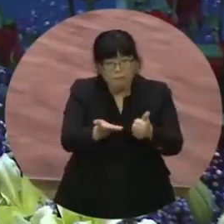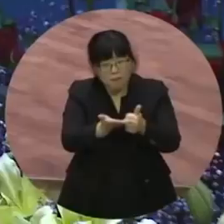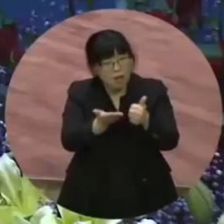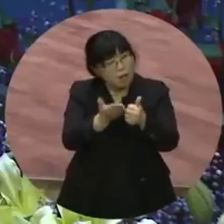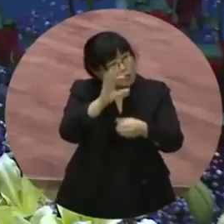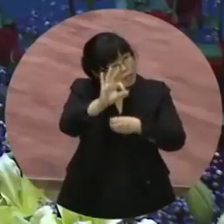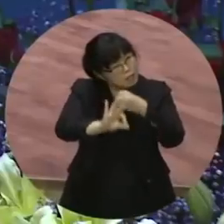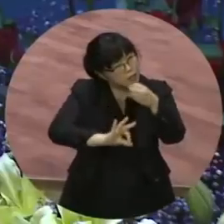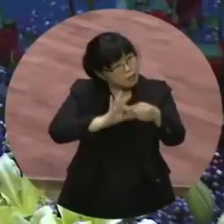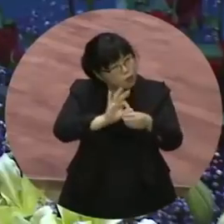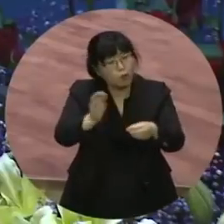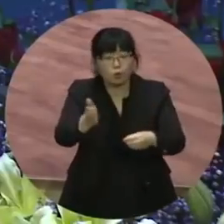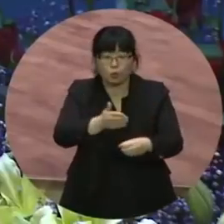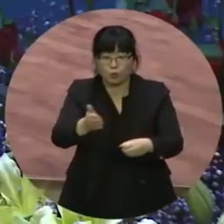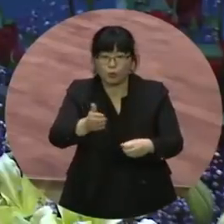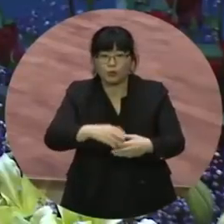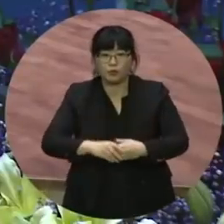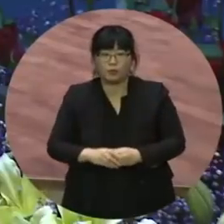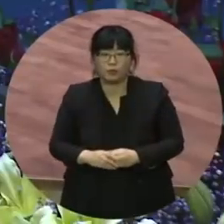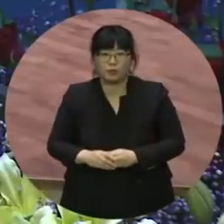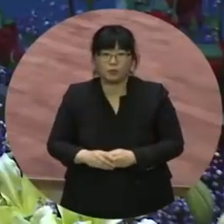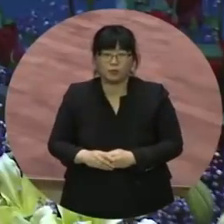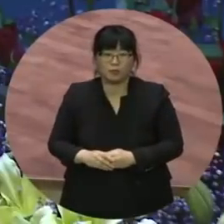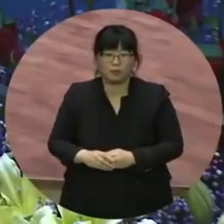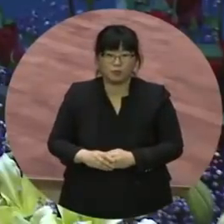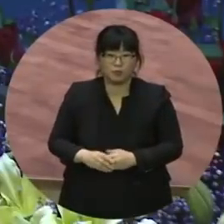이 사라가 말이요, 이